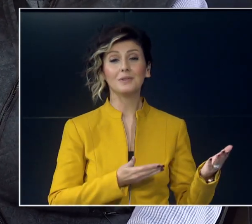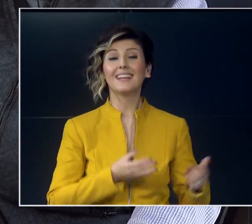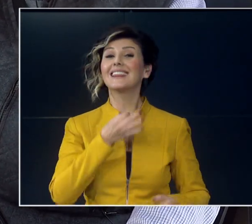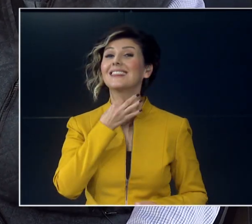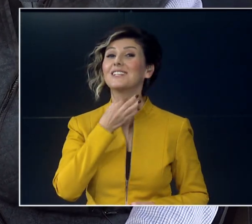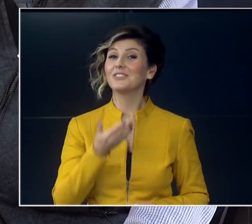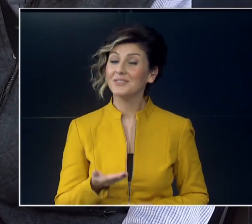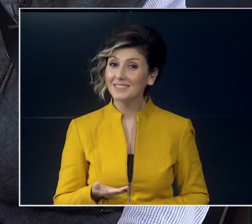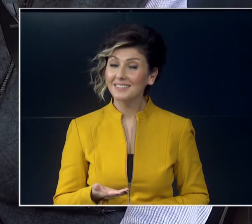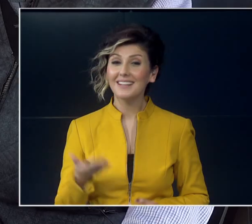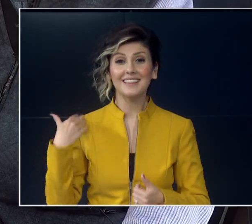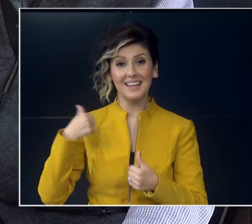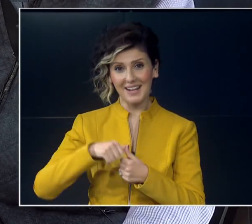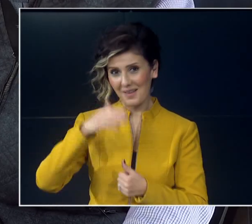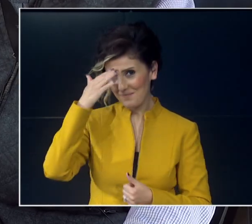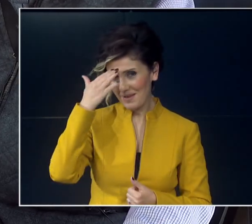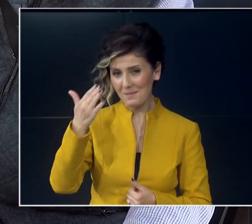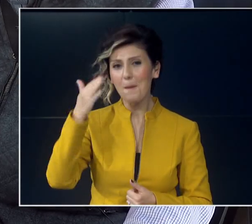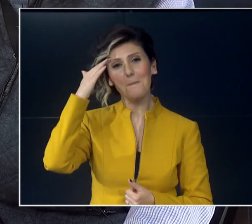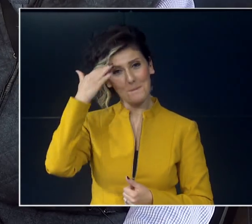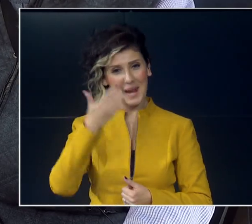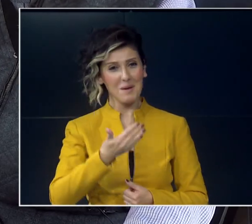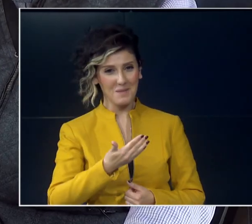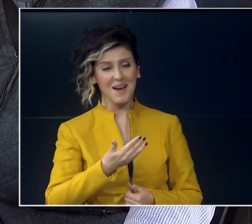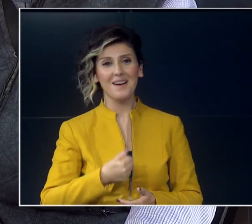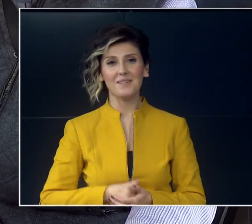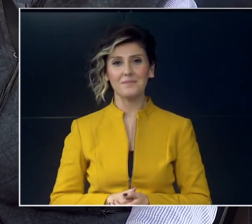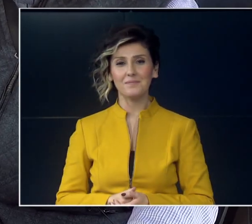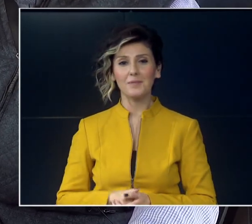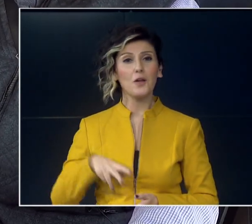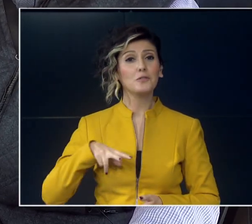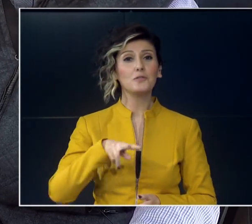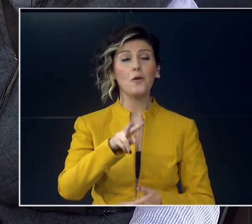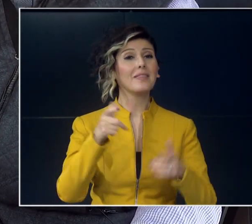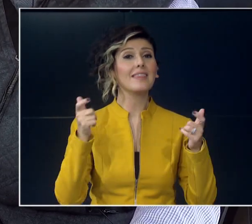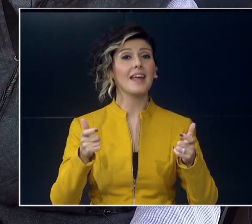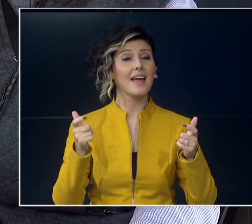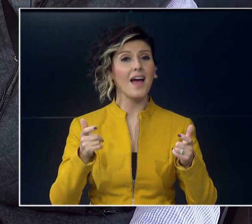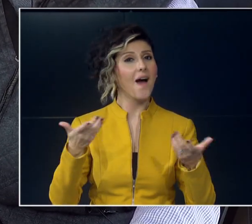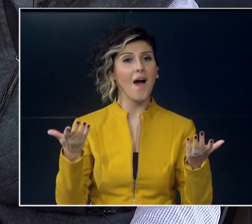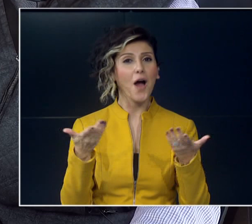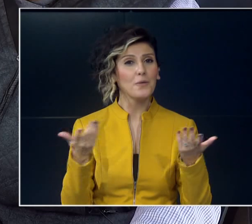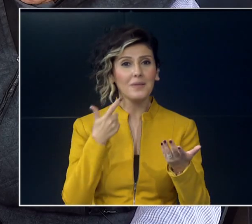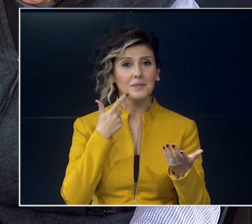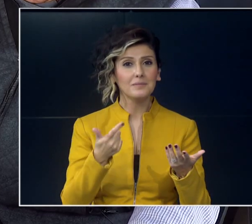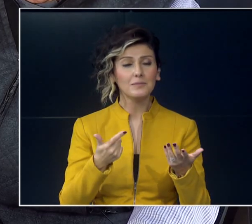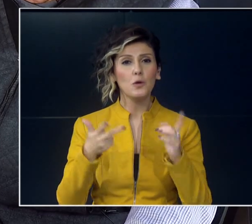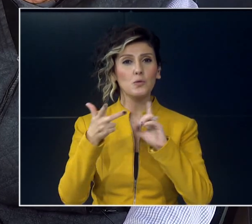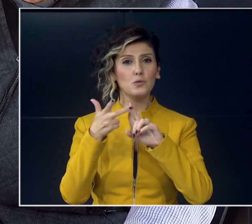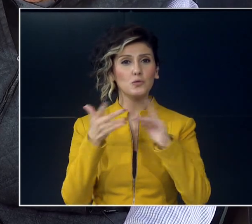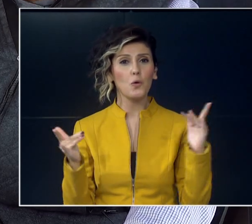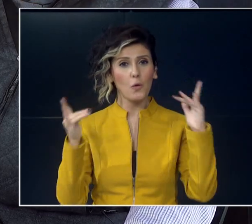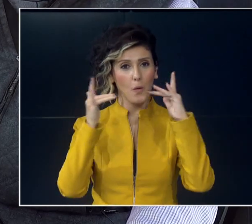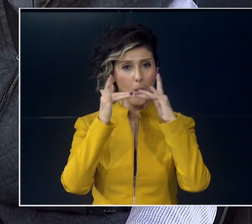Teşekkürler. Tekrar merhaba. Merhaba. Yolculuk nereye ayrılır? Yolculuk 3. köprüden